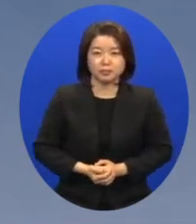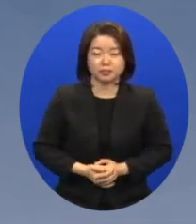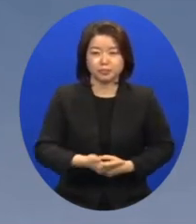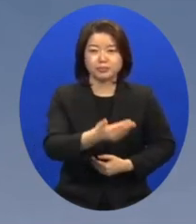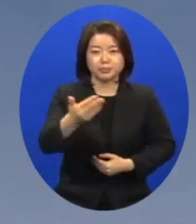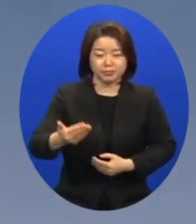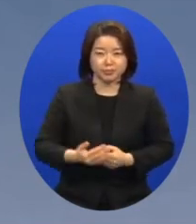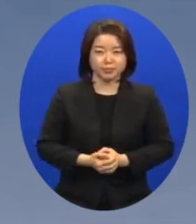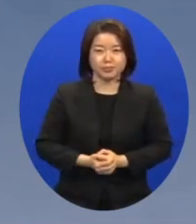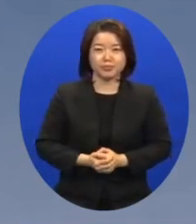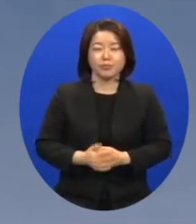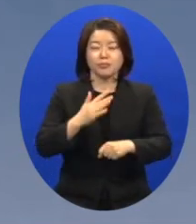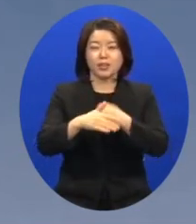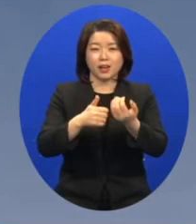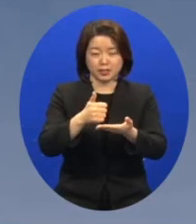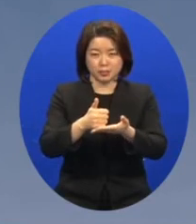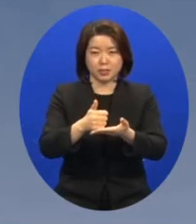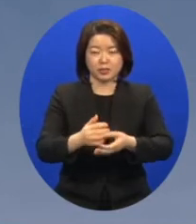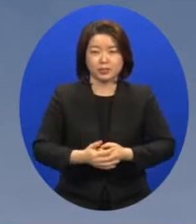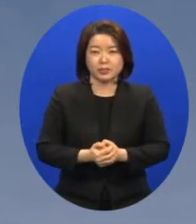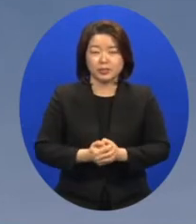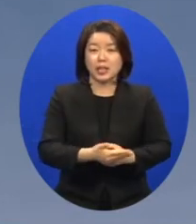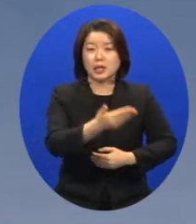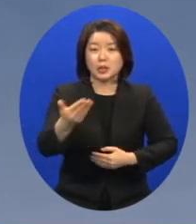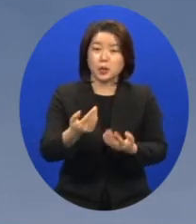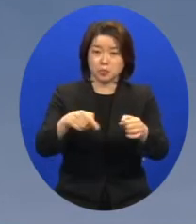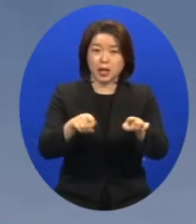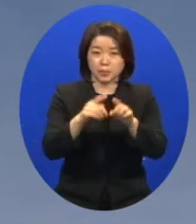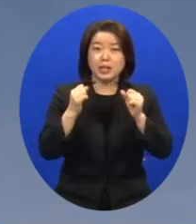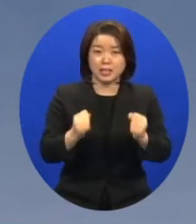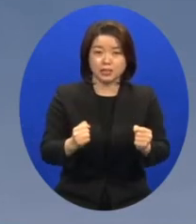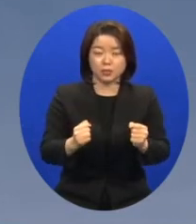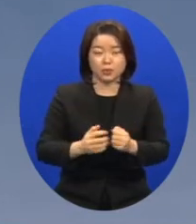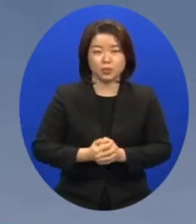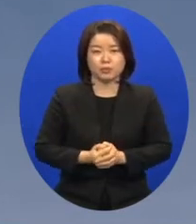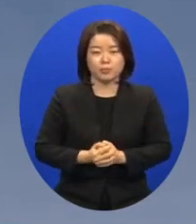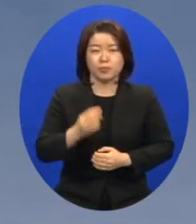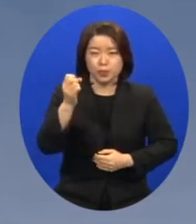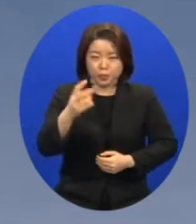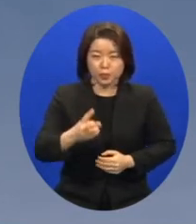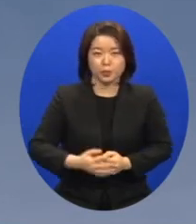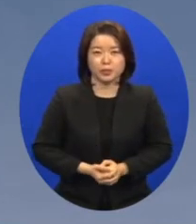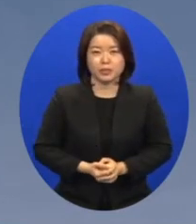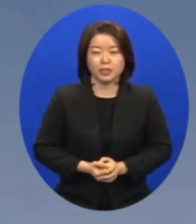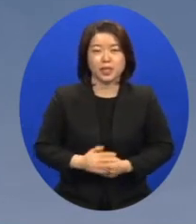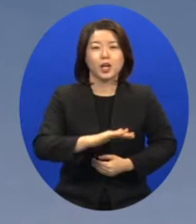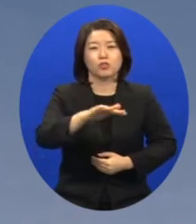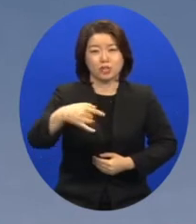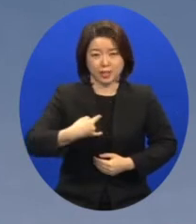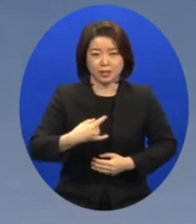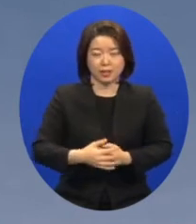여러분 하나님께서 여러분과 함께 계시고 그리고 우리에게